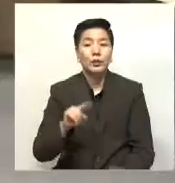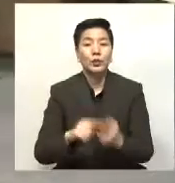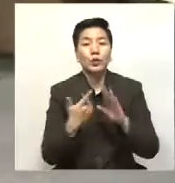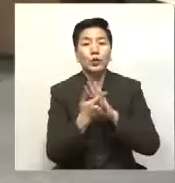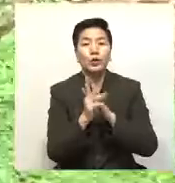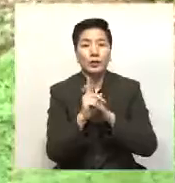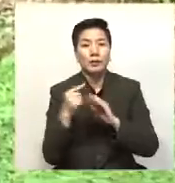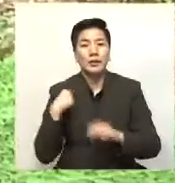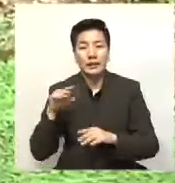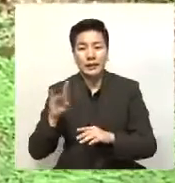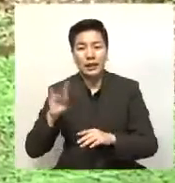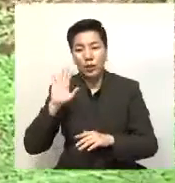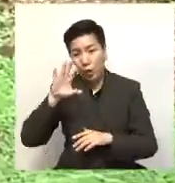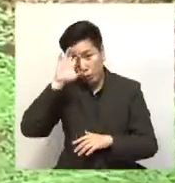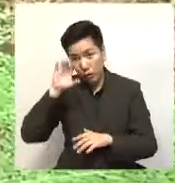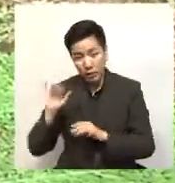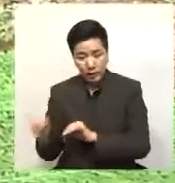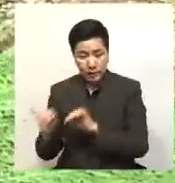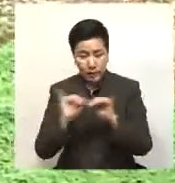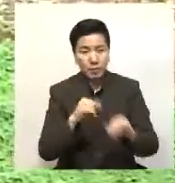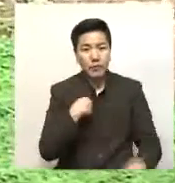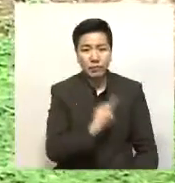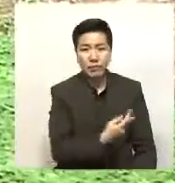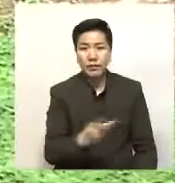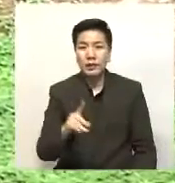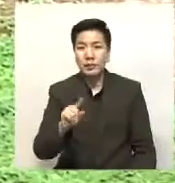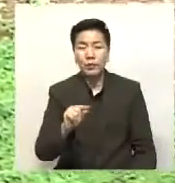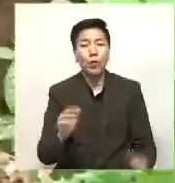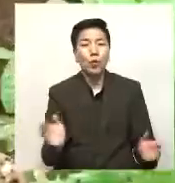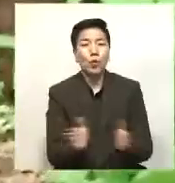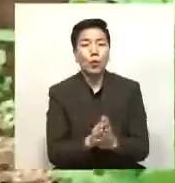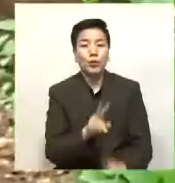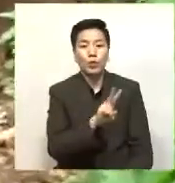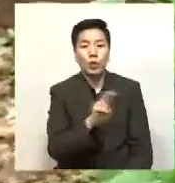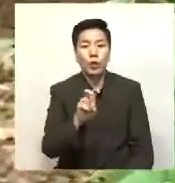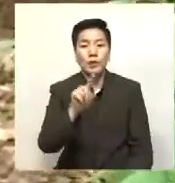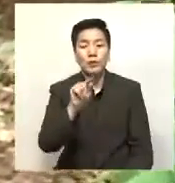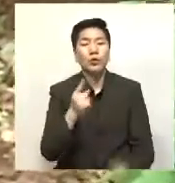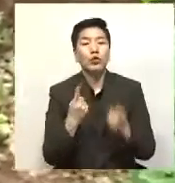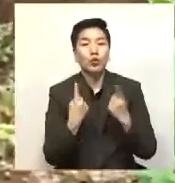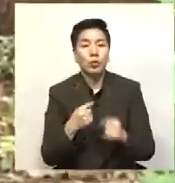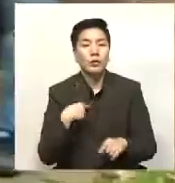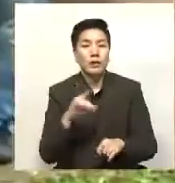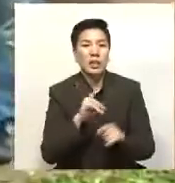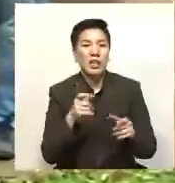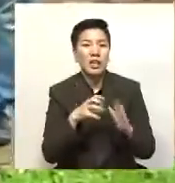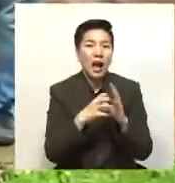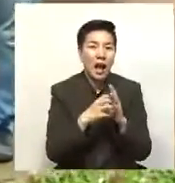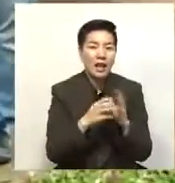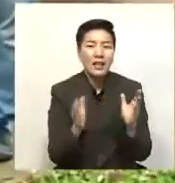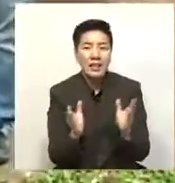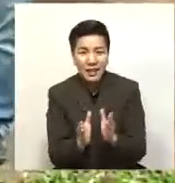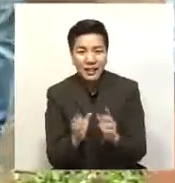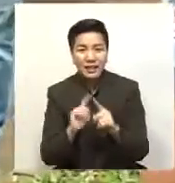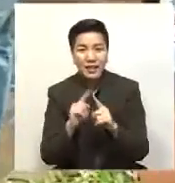แก่นจะมีสัตว์จากสวนสัตว์ดุสิตมาอยู่ด้วยราวๆ20ชนิดด้วยกันนะคะรวม220ตัวซึ่งก็มีทั้งสัตว์ขนาดกลางและ